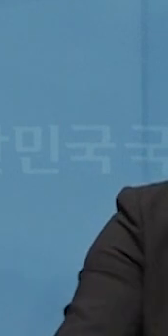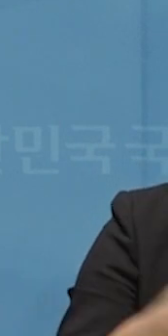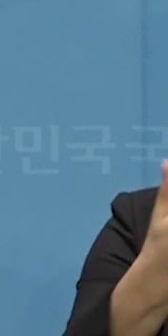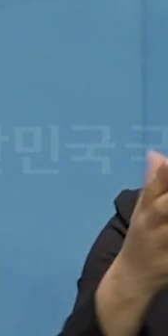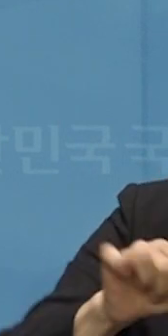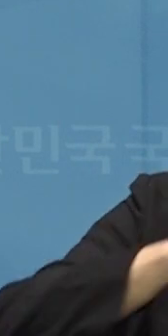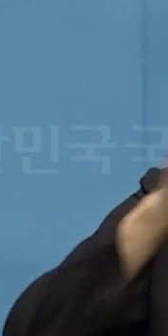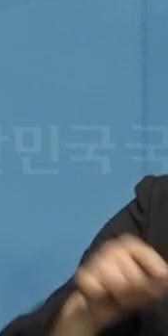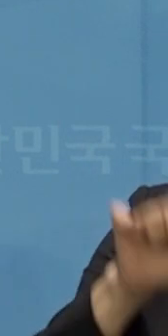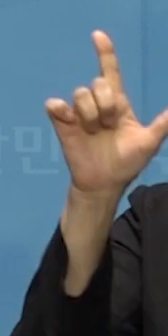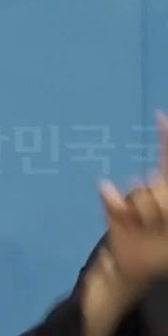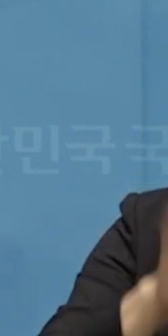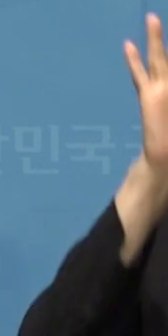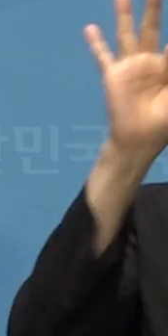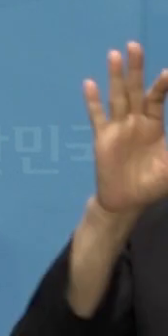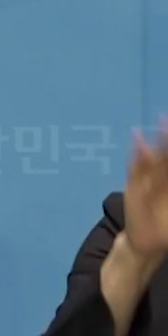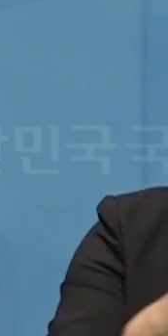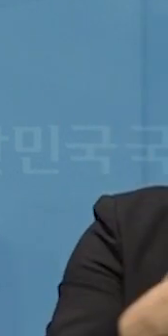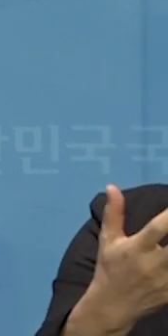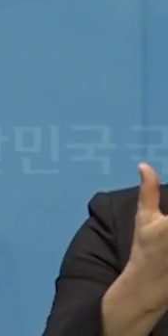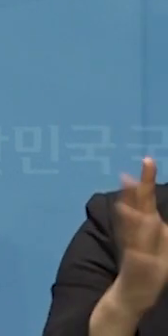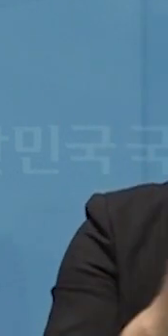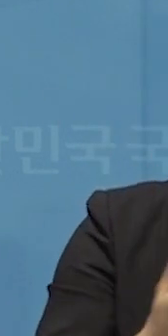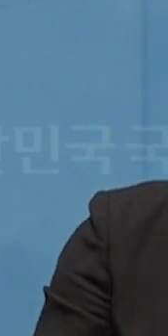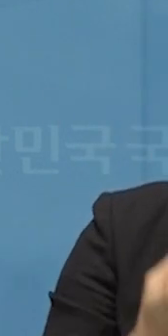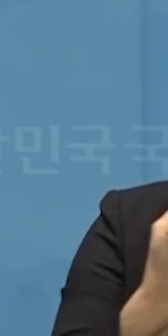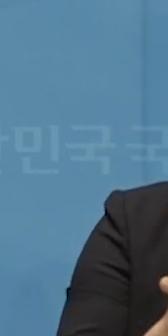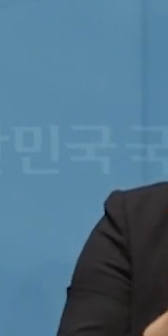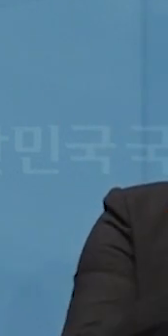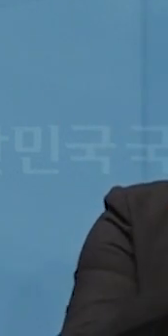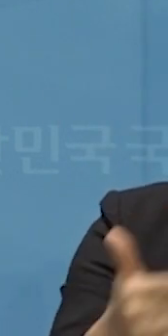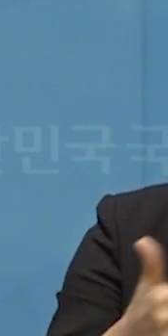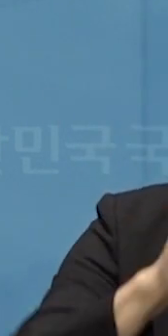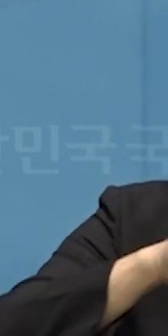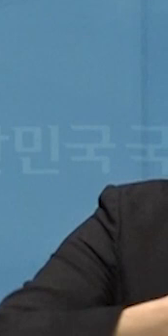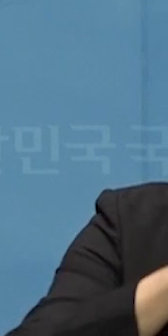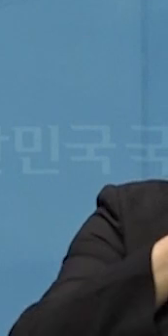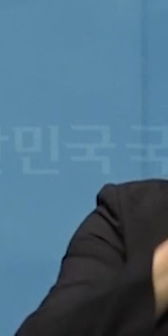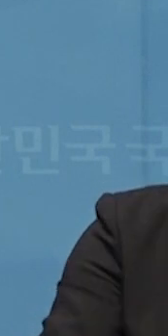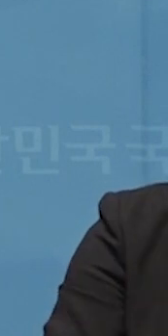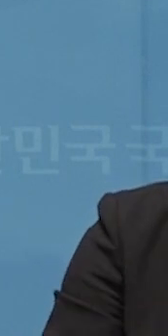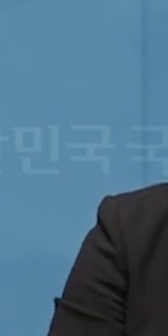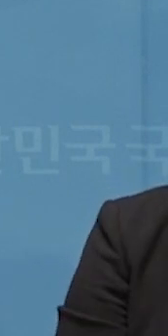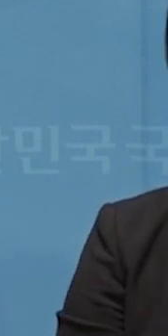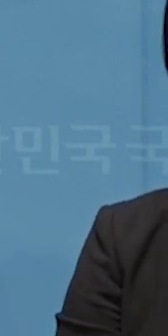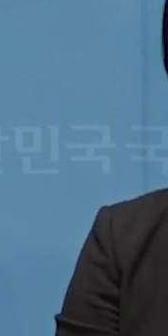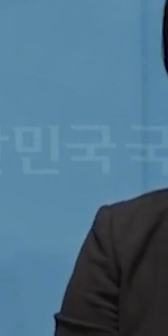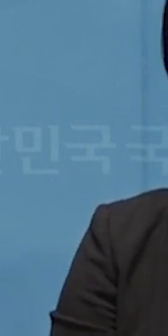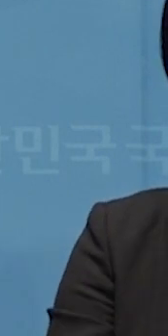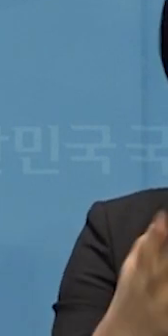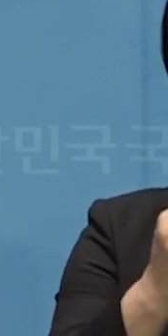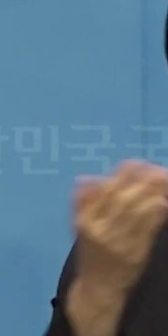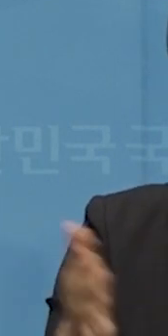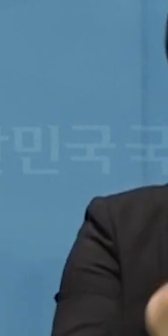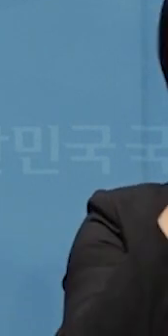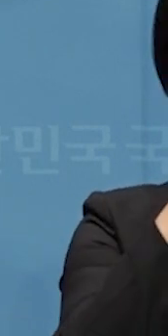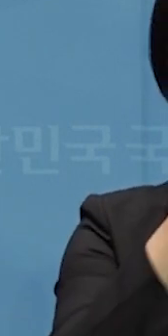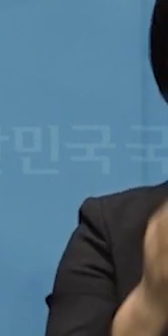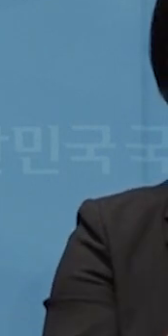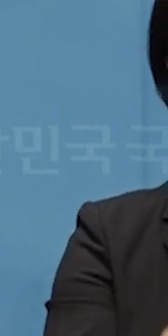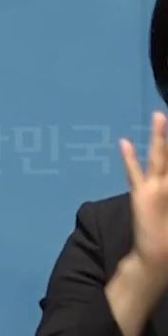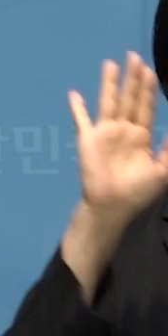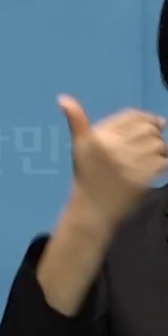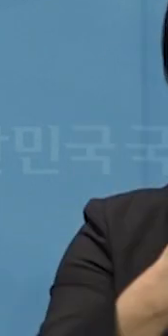운영되는 모습을 보면서 당의 이론으로서 깊은 자괴감이 들었습니다 많은 일들이 있었지만